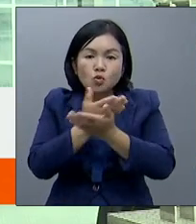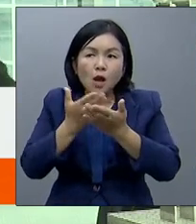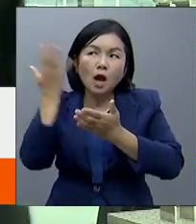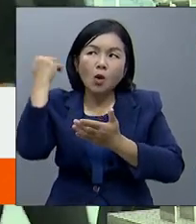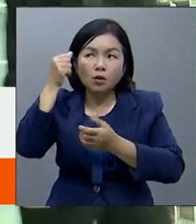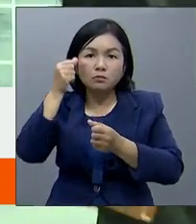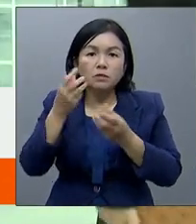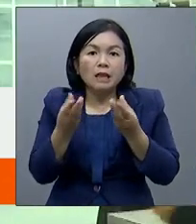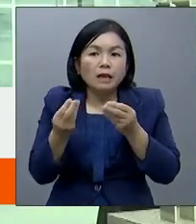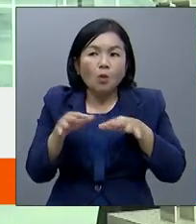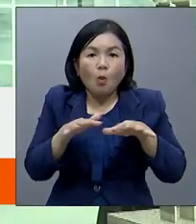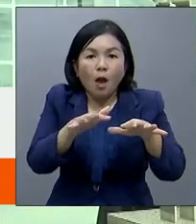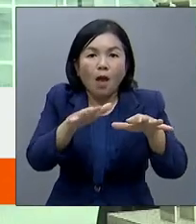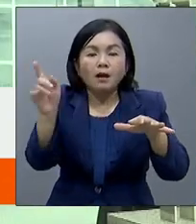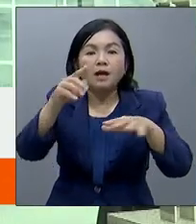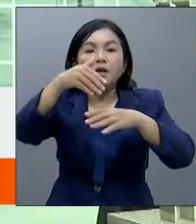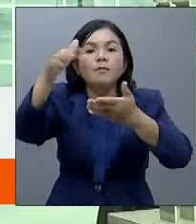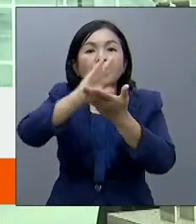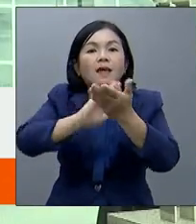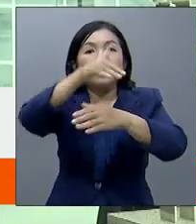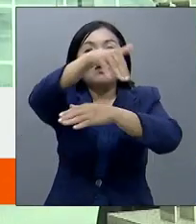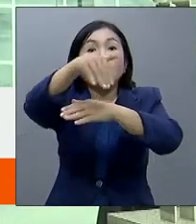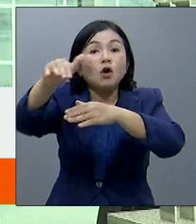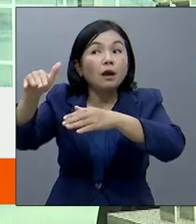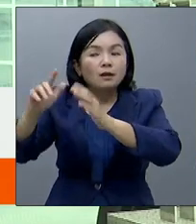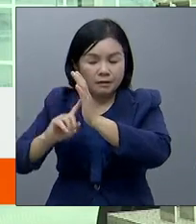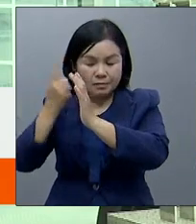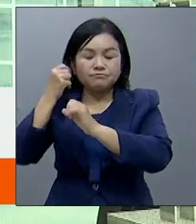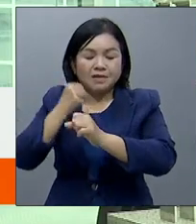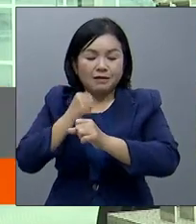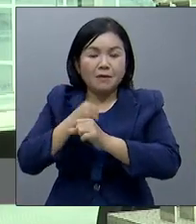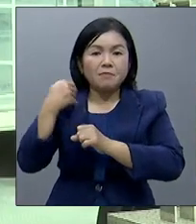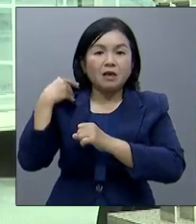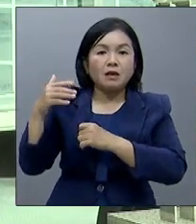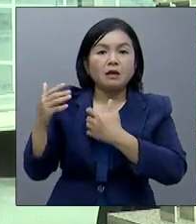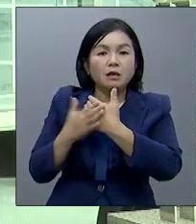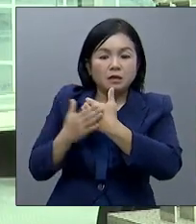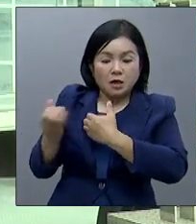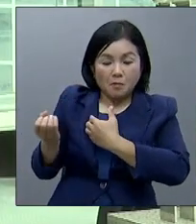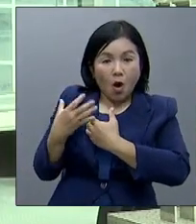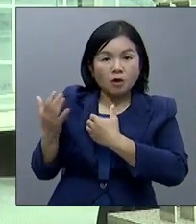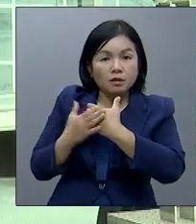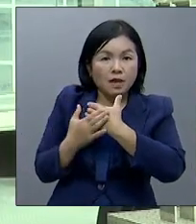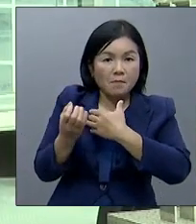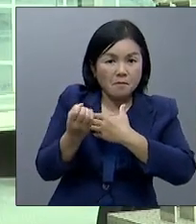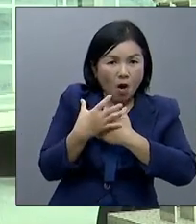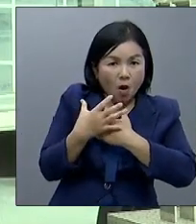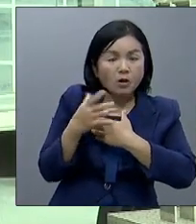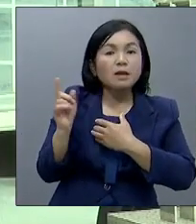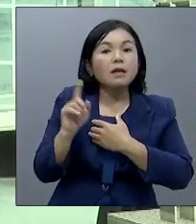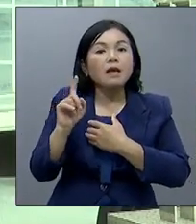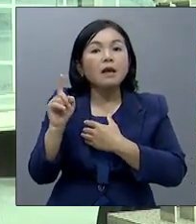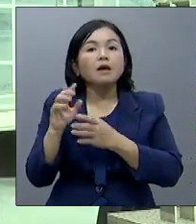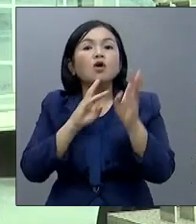ไหวครั้งใหญ่ที่ต่างประเทศนะก็เราก็ได้เริ่มทำก็เรียกว่าไลน์อเลิร์ททำกับปภ.แต่ตอนนี้ที่เราใส่เข้าไปคือเรื่องเกี่